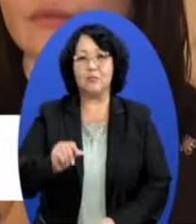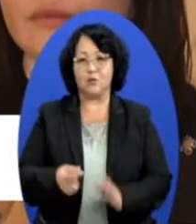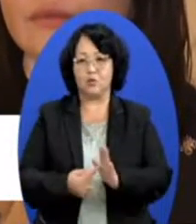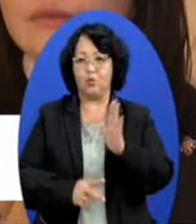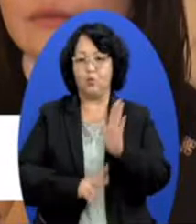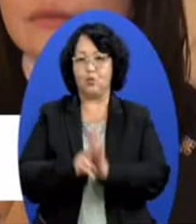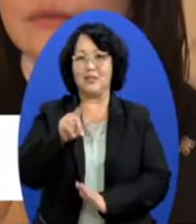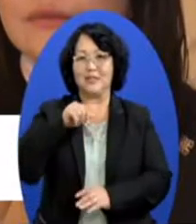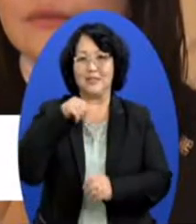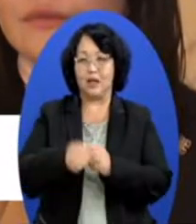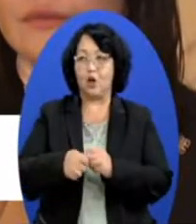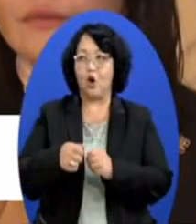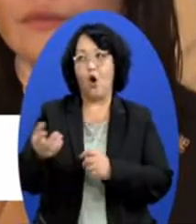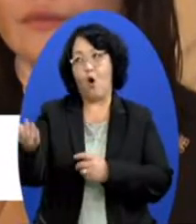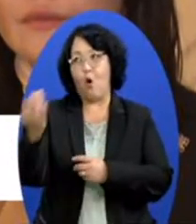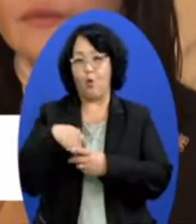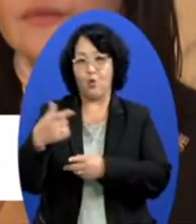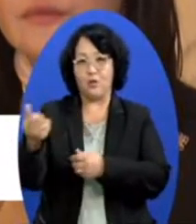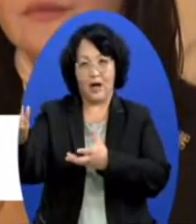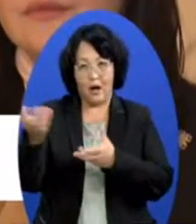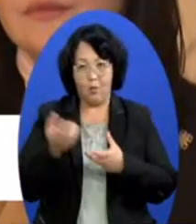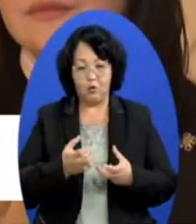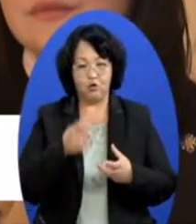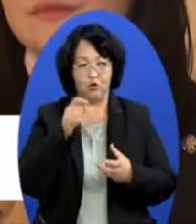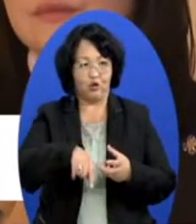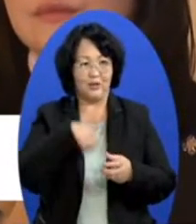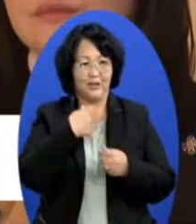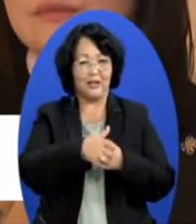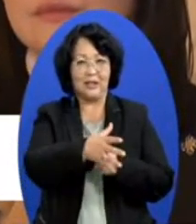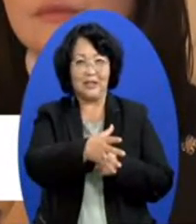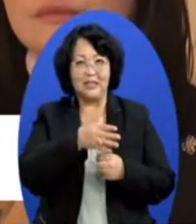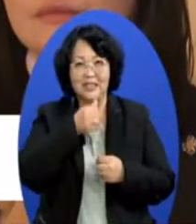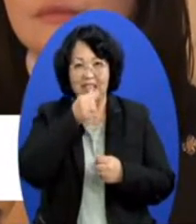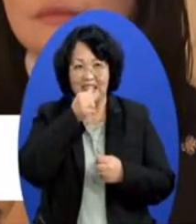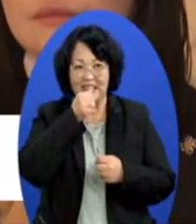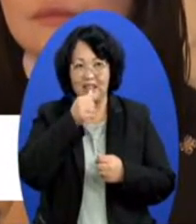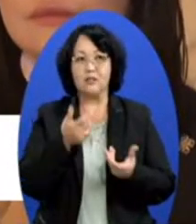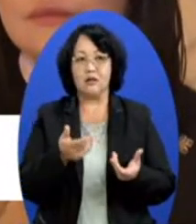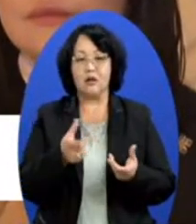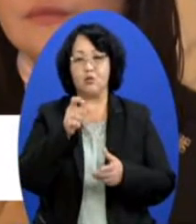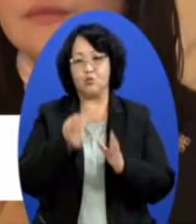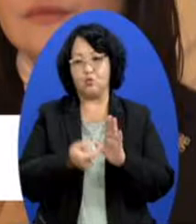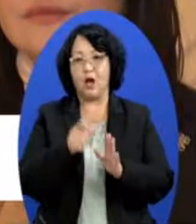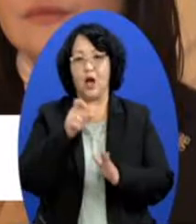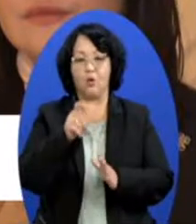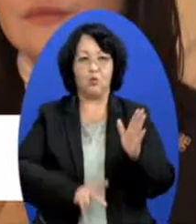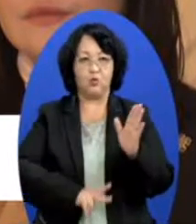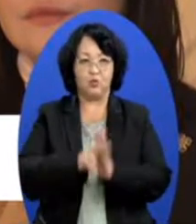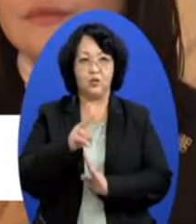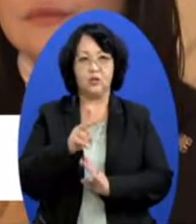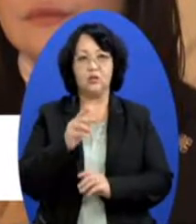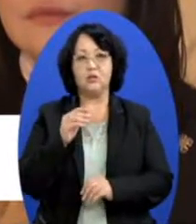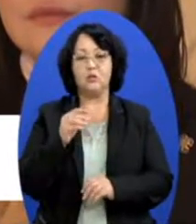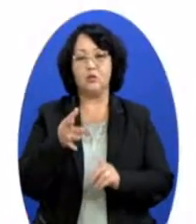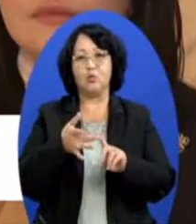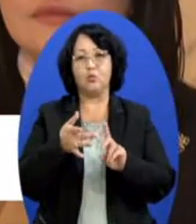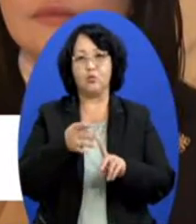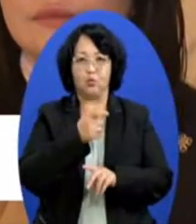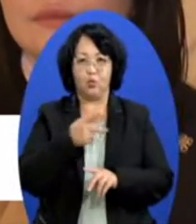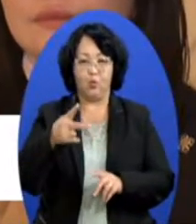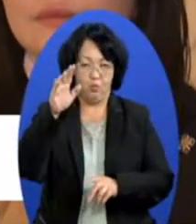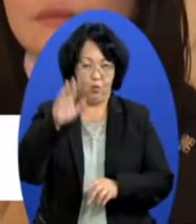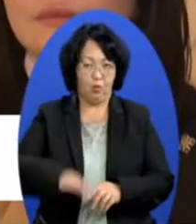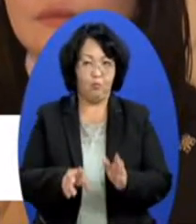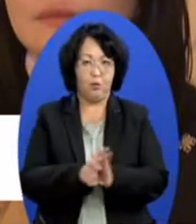ирэх мөн дотоодоос энэ зардлуудаас тодорхой хэмжээнд бууруулснараа их үсрэм жинсэн дунд хүмүүс тодорхой хэмжээнд буурах болов уу гэдэг байдлаас үүдж